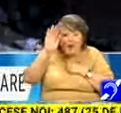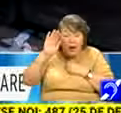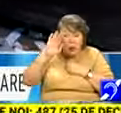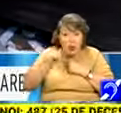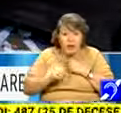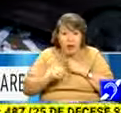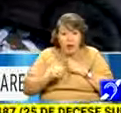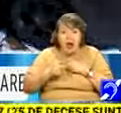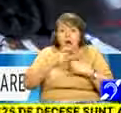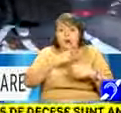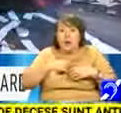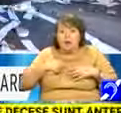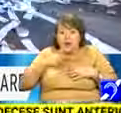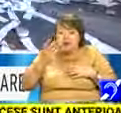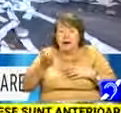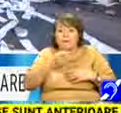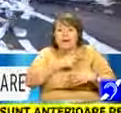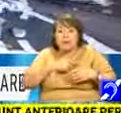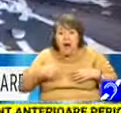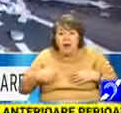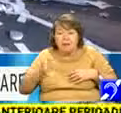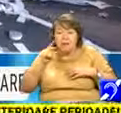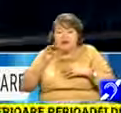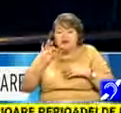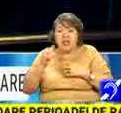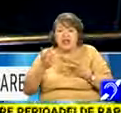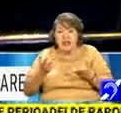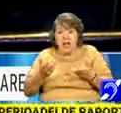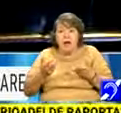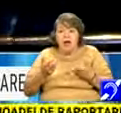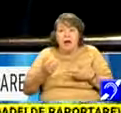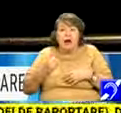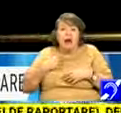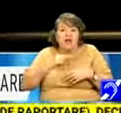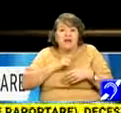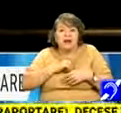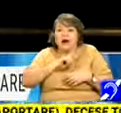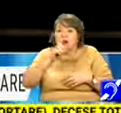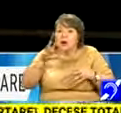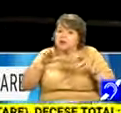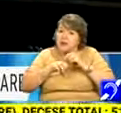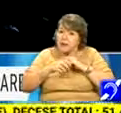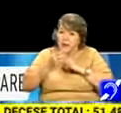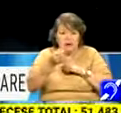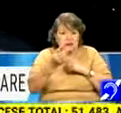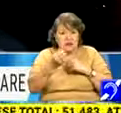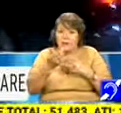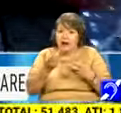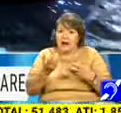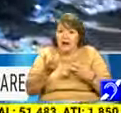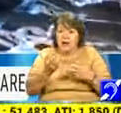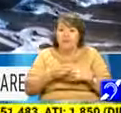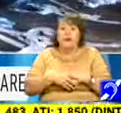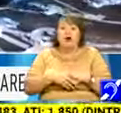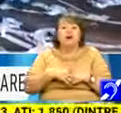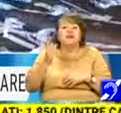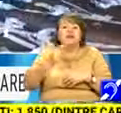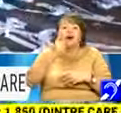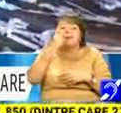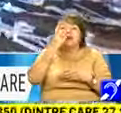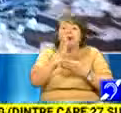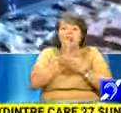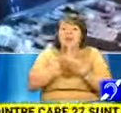ei sunt îngrijorați că nu vor avea parte de o cotă importantă din prima tranșă pe